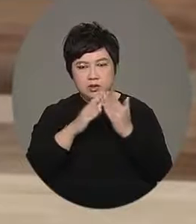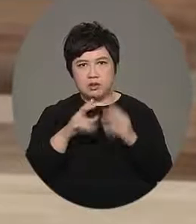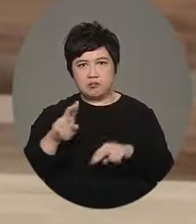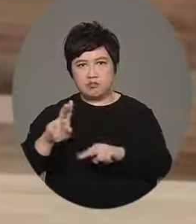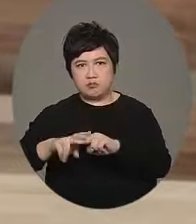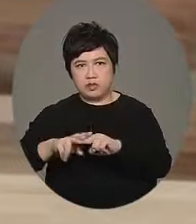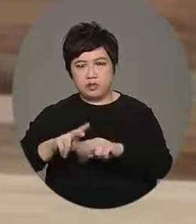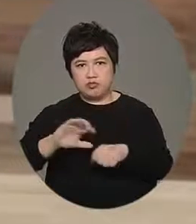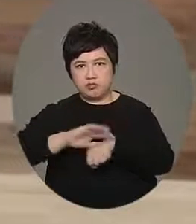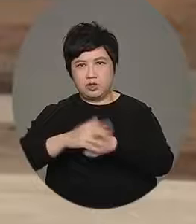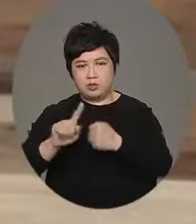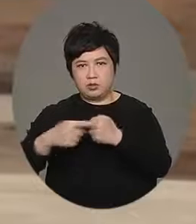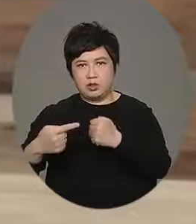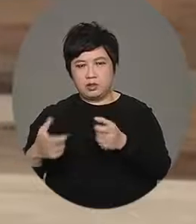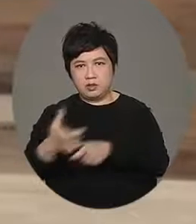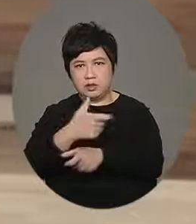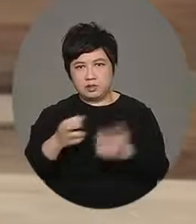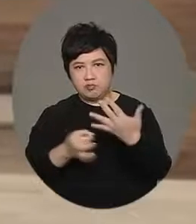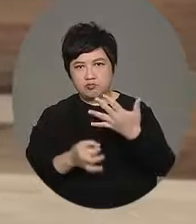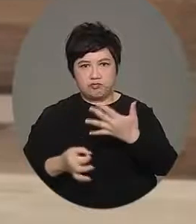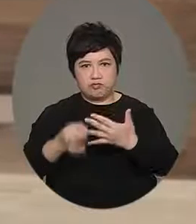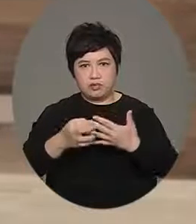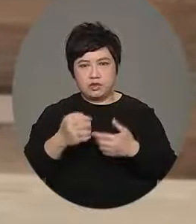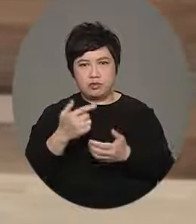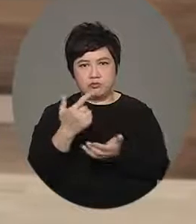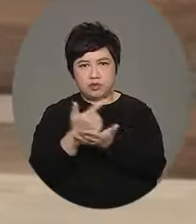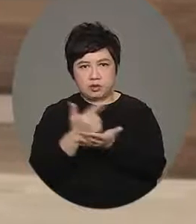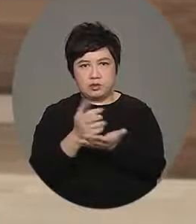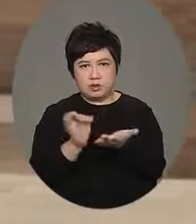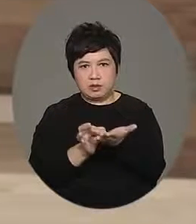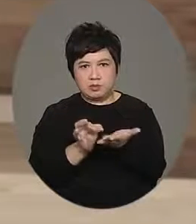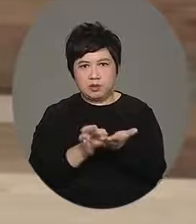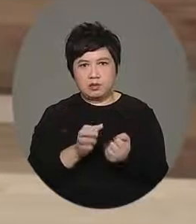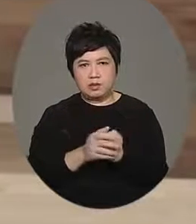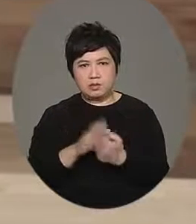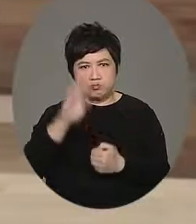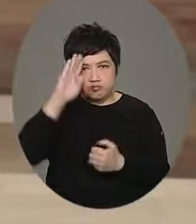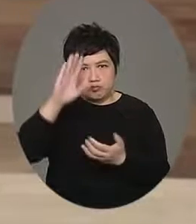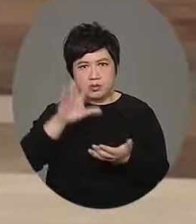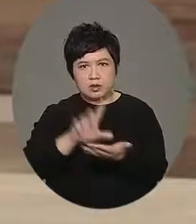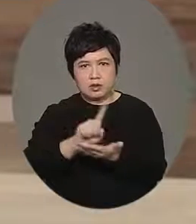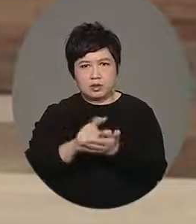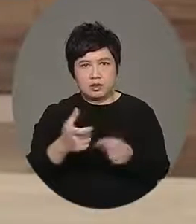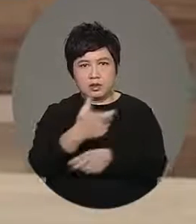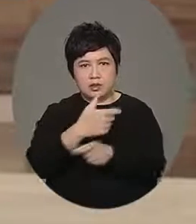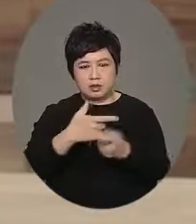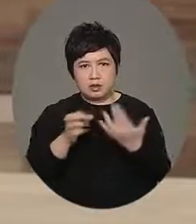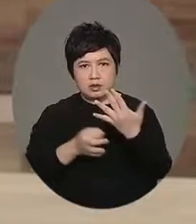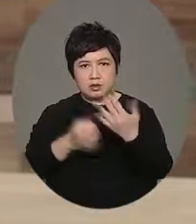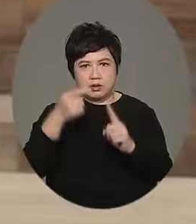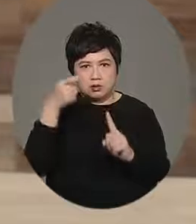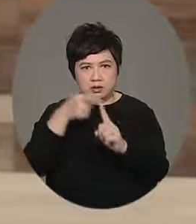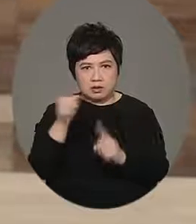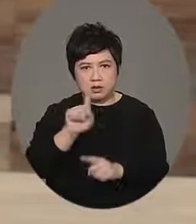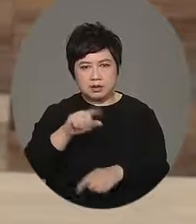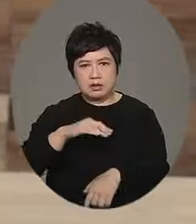中國會成為全球唯一經濟正增長的主要經濟體。究竟來年經濟目標增長